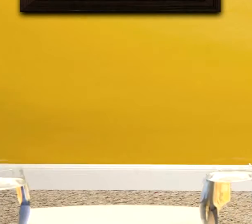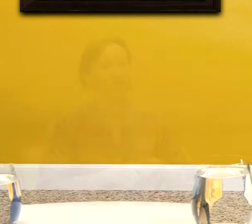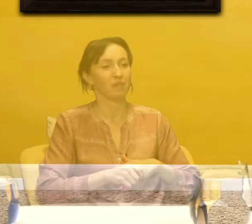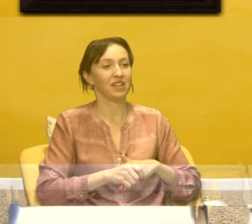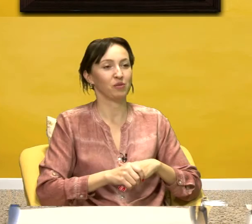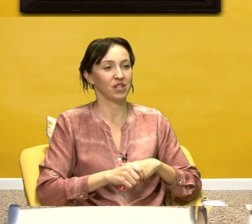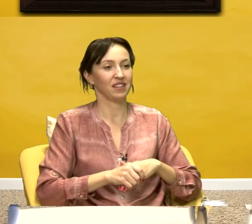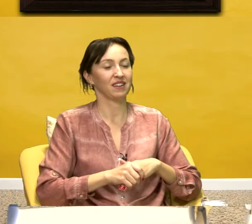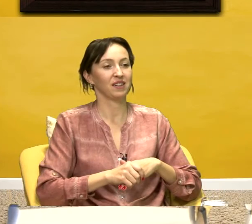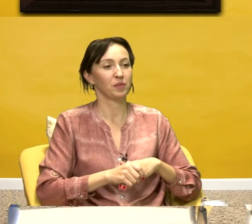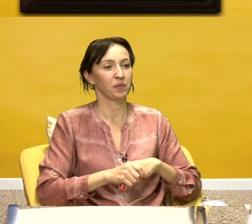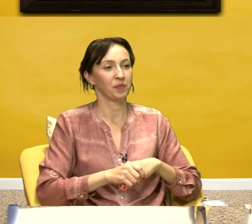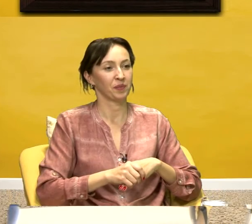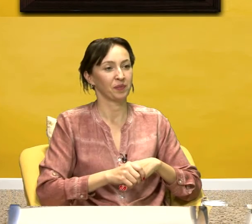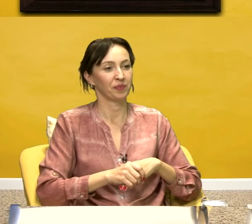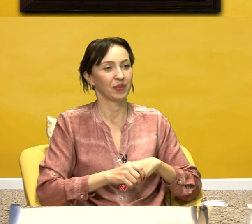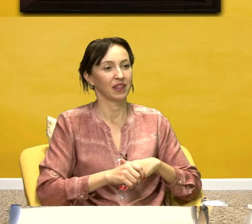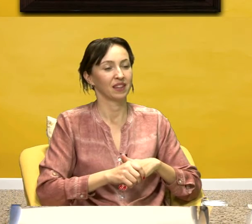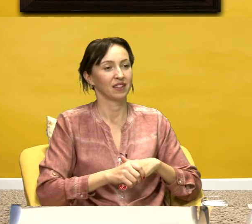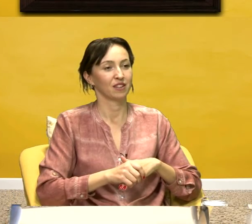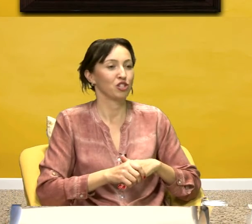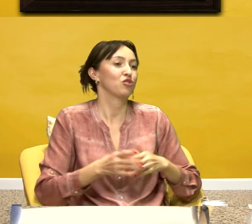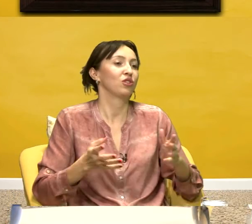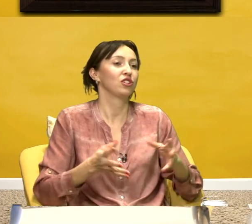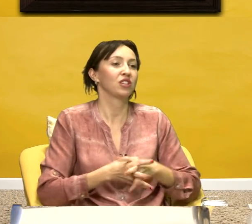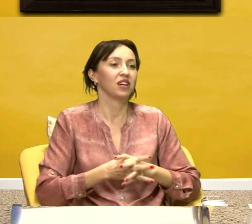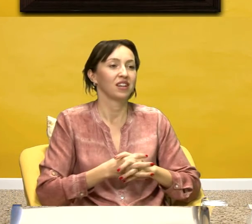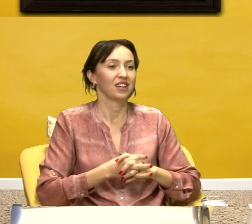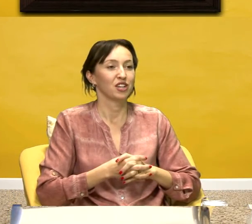Să rămână o familie unită și